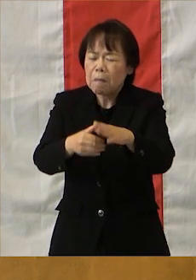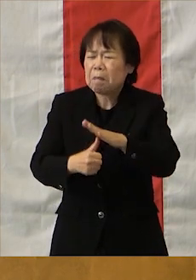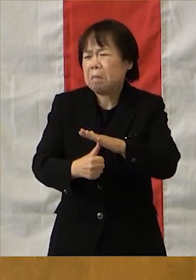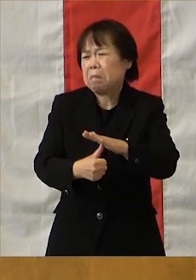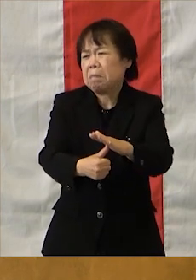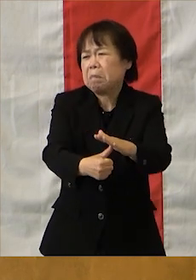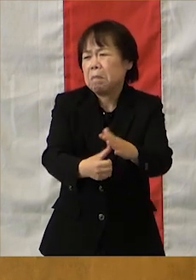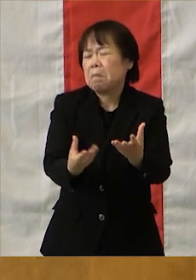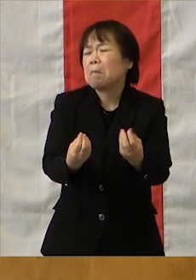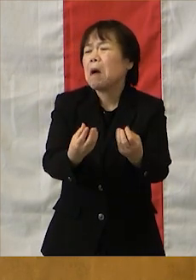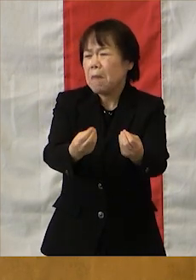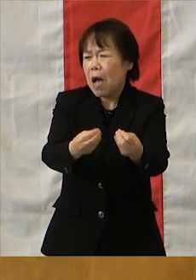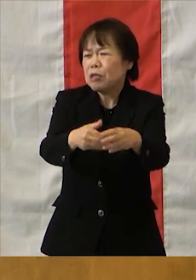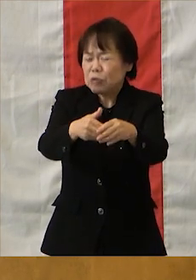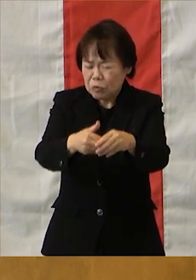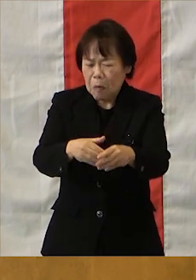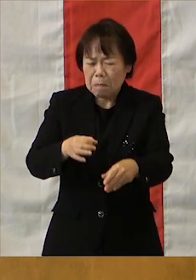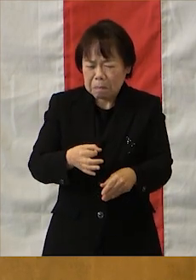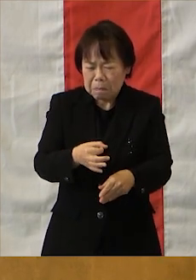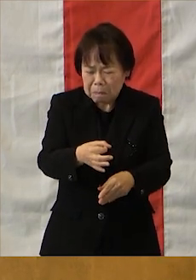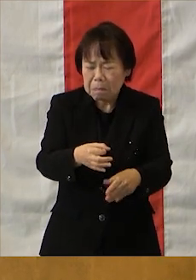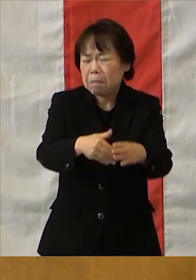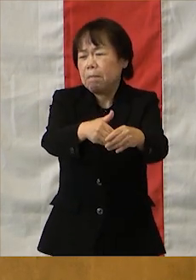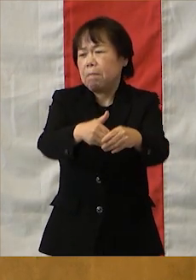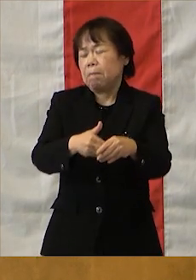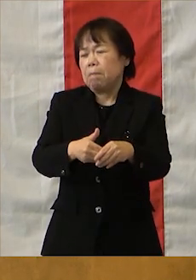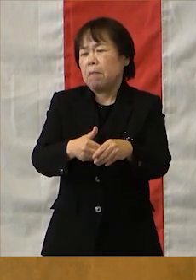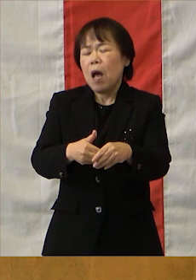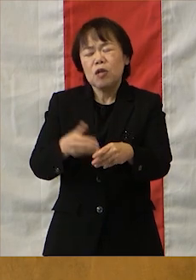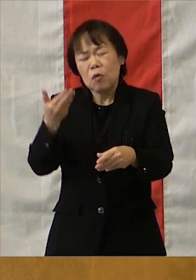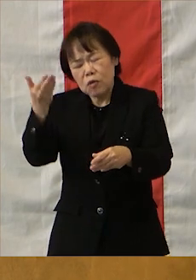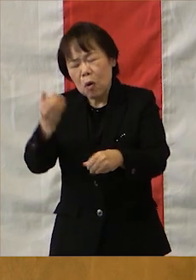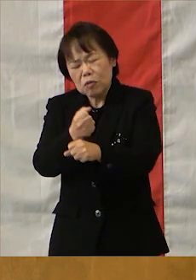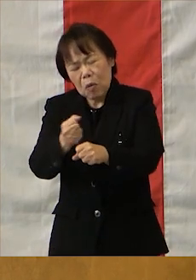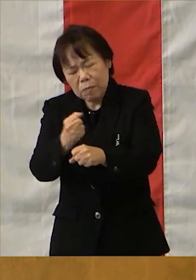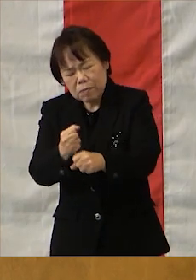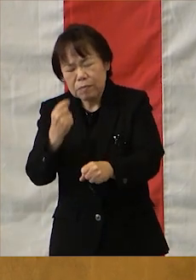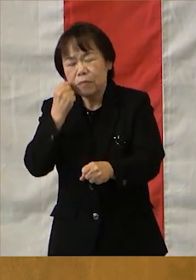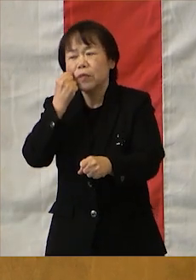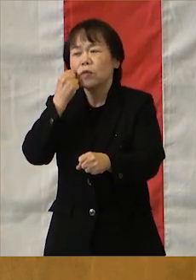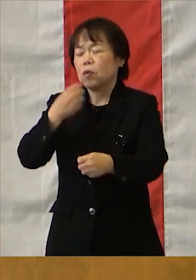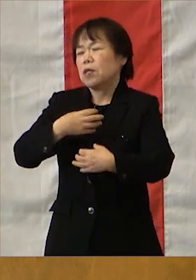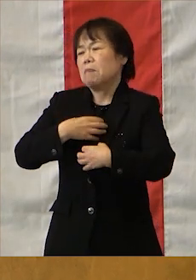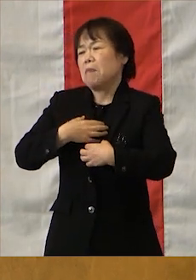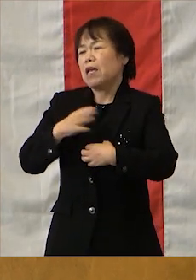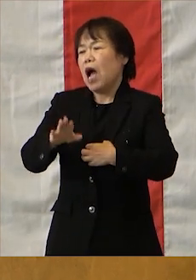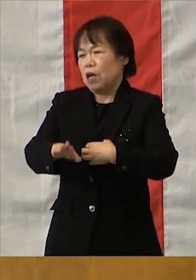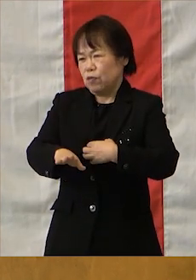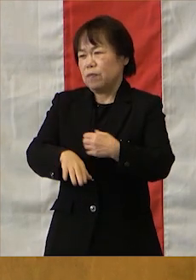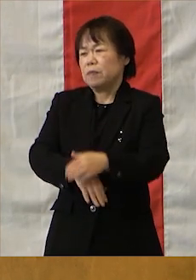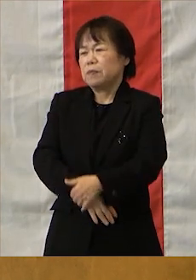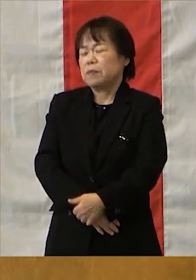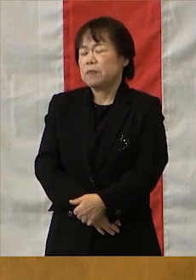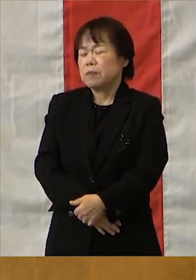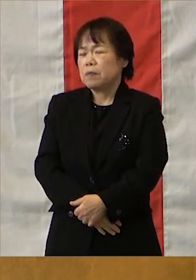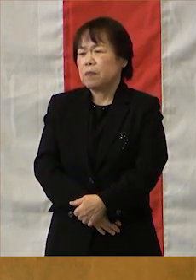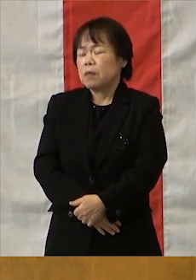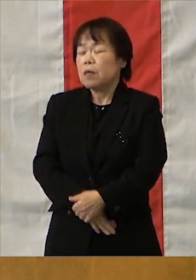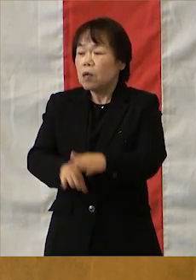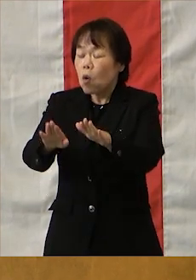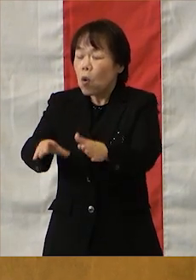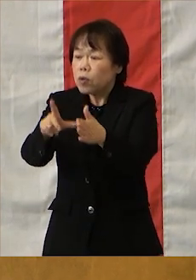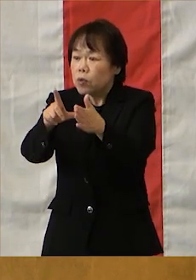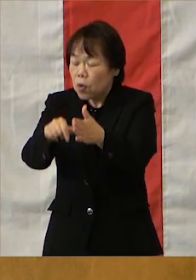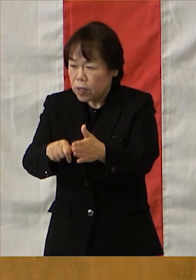一歩飲み悩みの状態にあり予想通りにはかないのではないかと危惧されていますこうした時